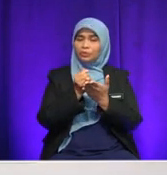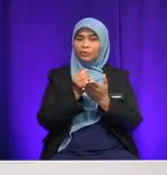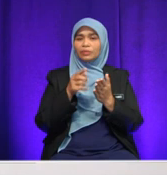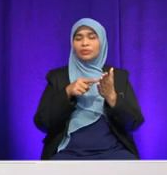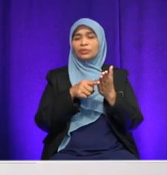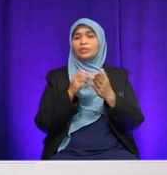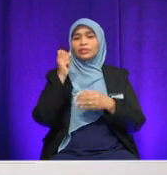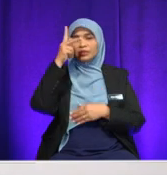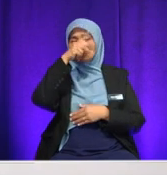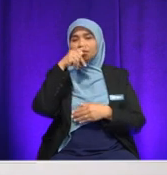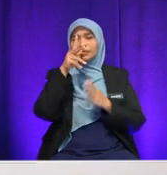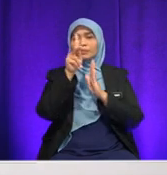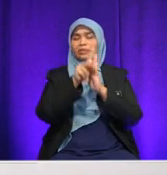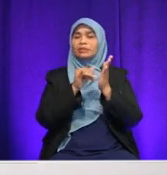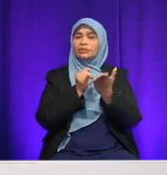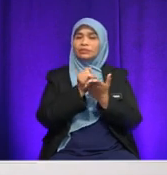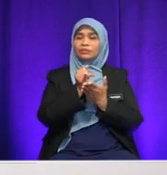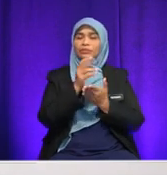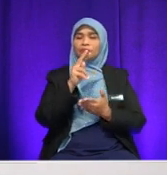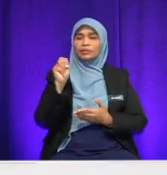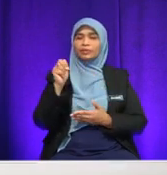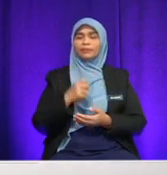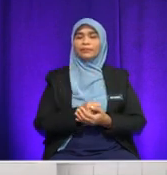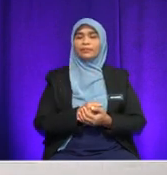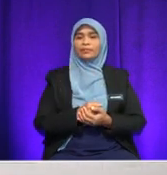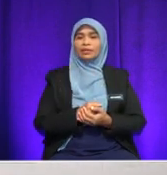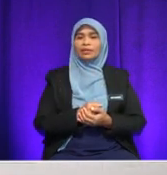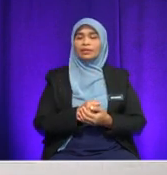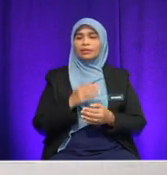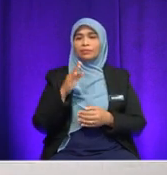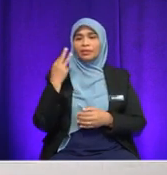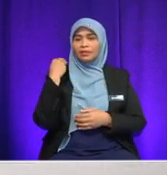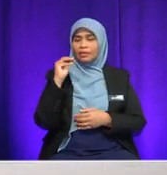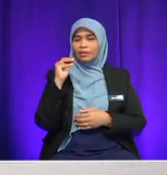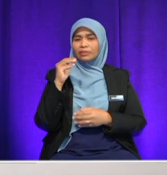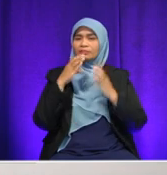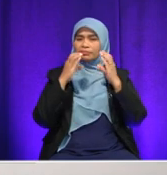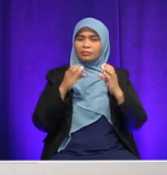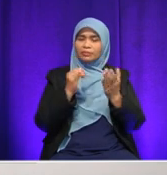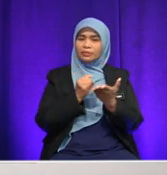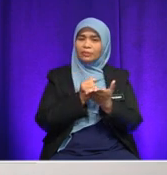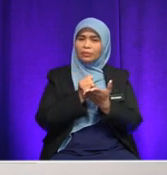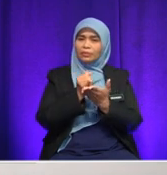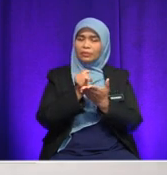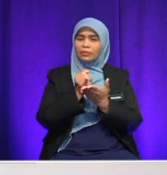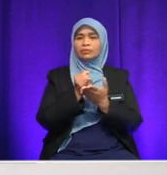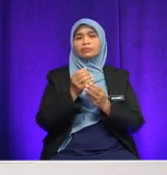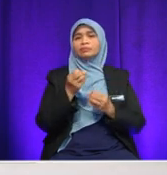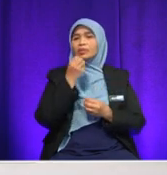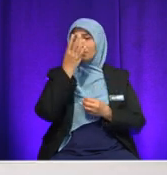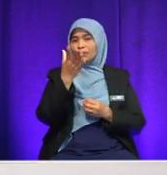yang terdapat pada watak aku dan juga Kreko. Ya, di mana mereka memang secara jujur ya, berterus